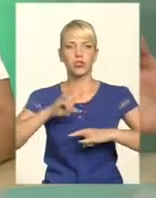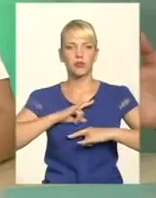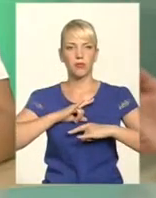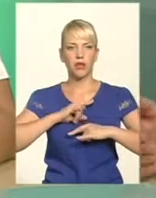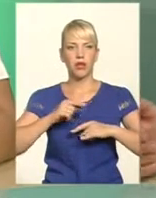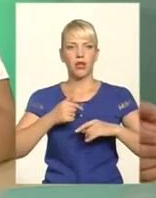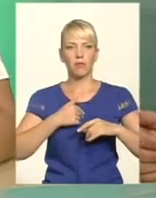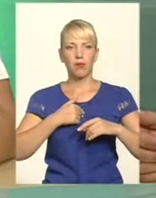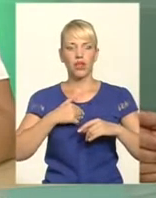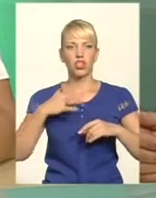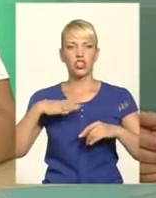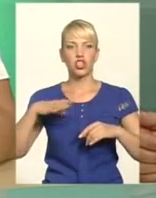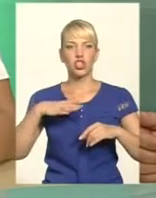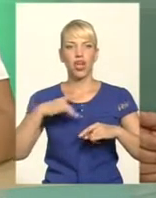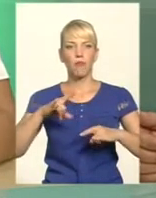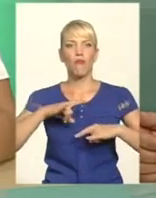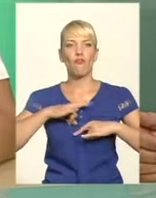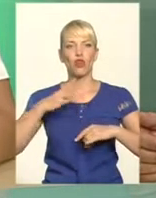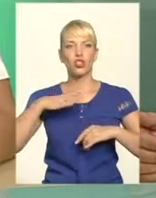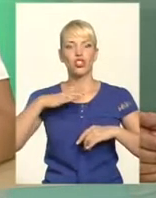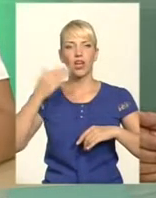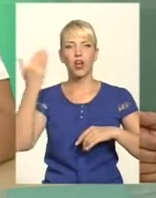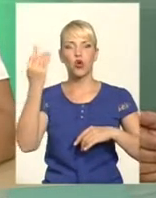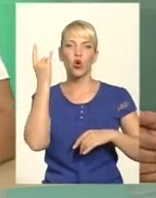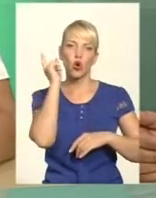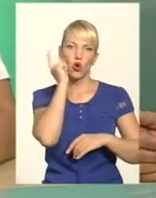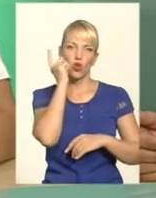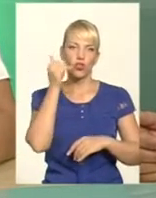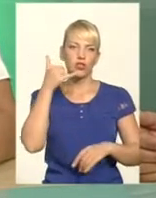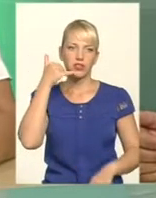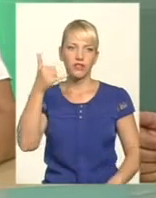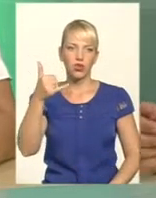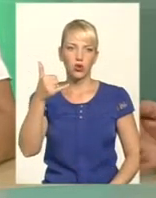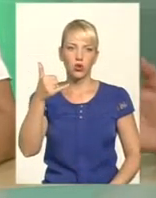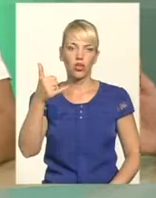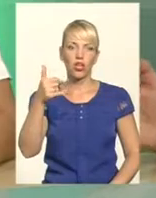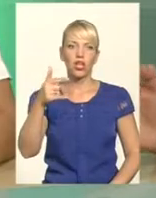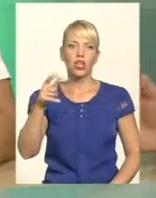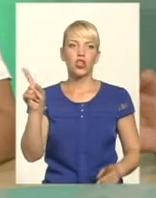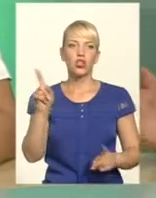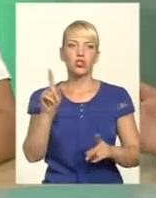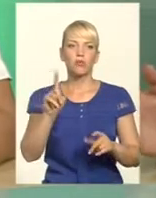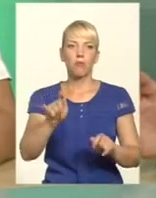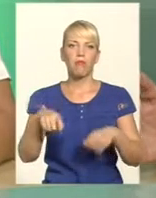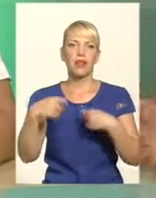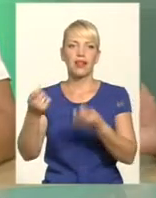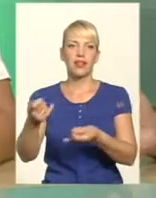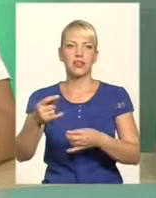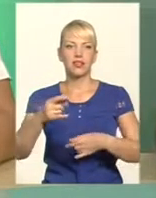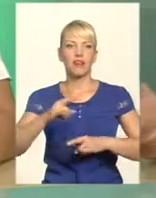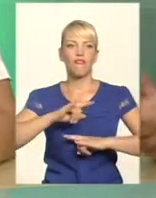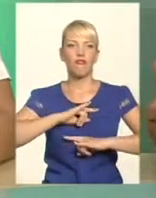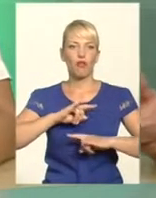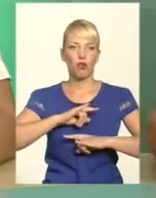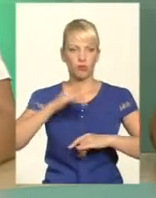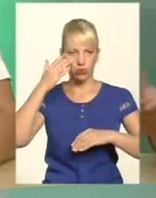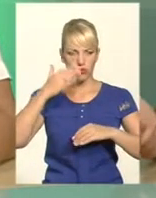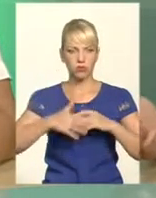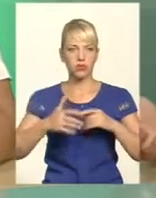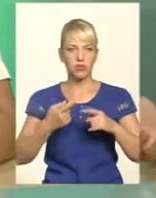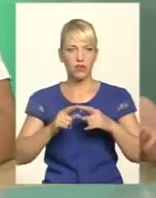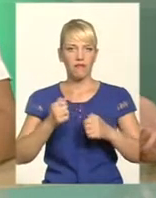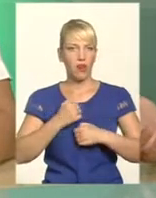форму, ми чекаємо його дзвінка, коли він скаже, на яку він нову пошту, ближче до якого відділення буде, щоб ми йому передали пошту. Тобто, розумієте, в армії ще цього